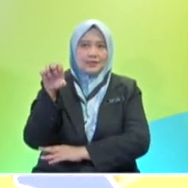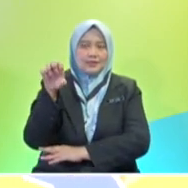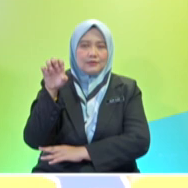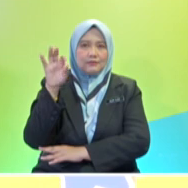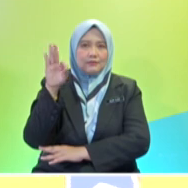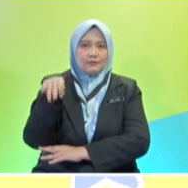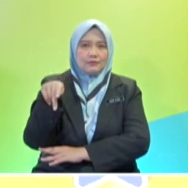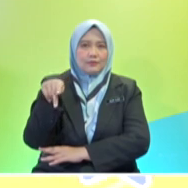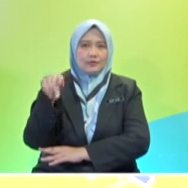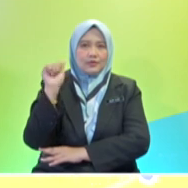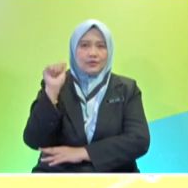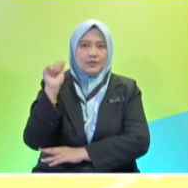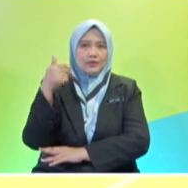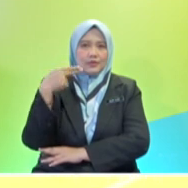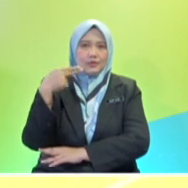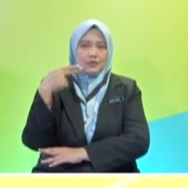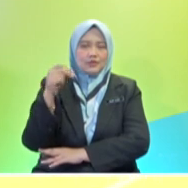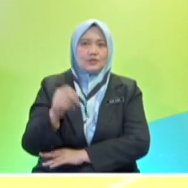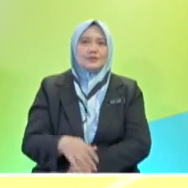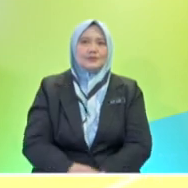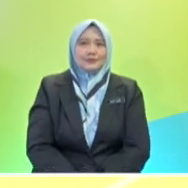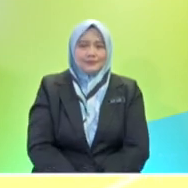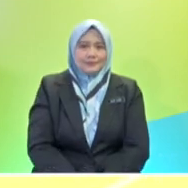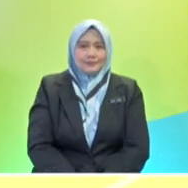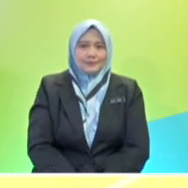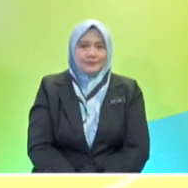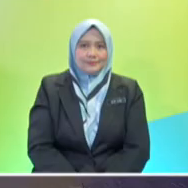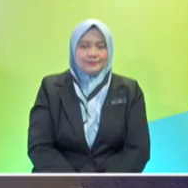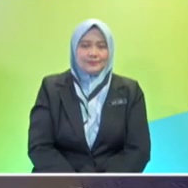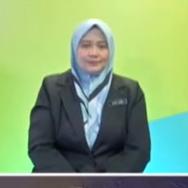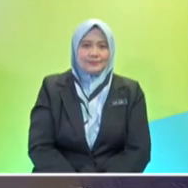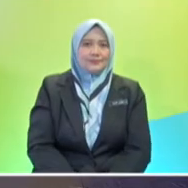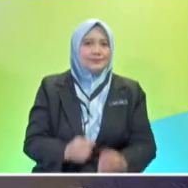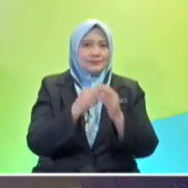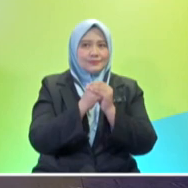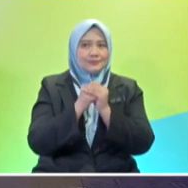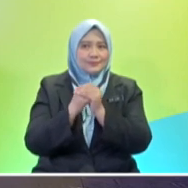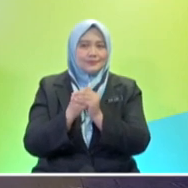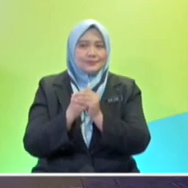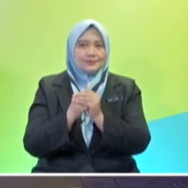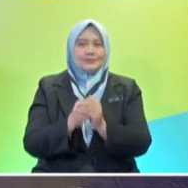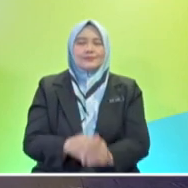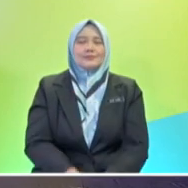B-E-R-S-E-P-A-H, bersepah. Ya, tahniah. Betul. Kata akarnya sepah. Tambah